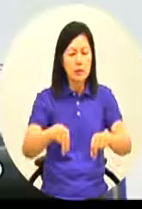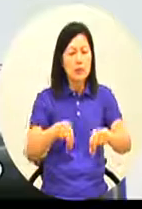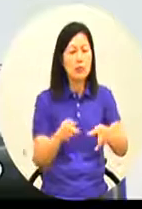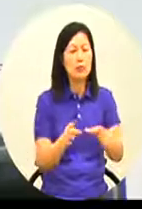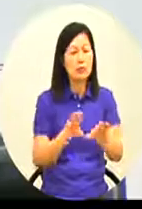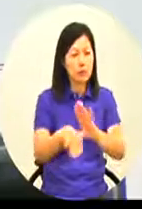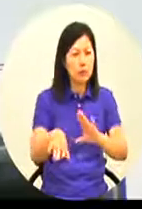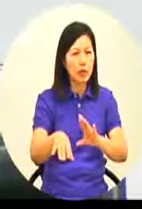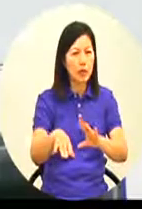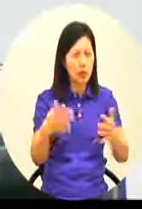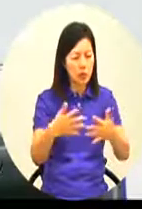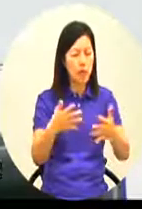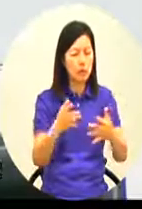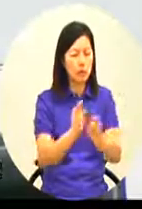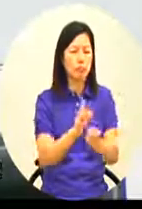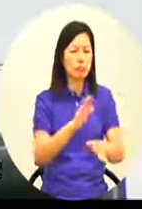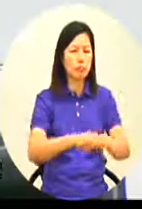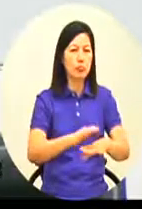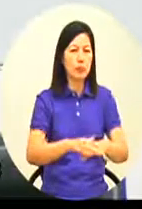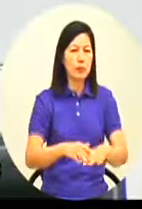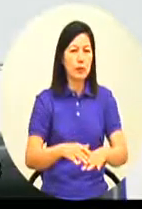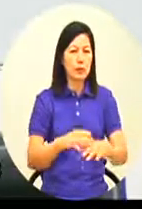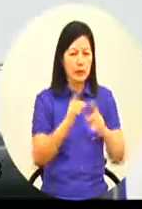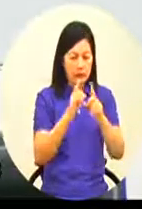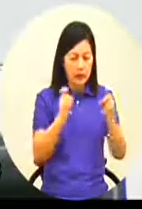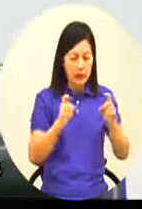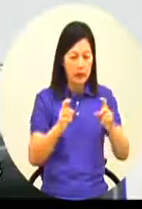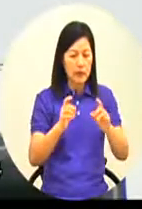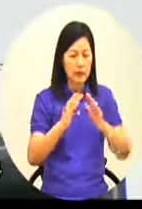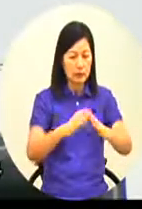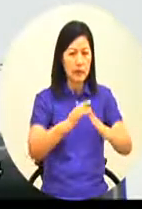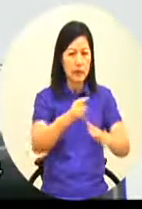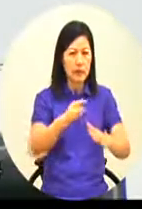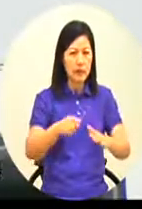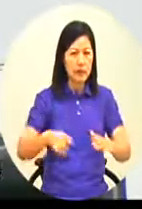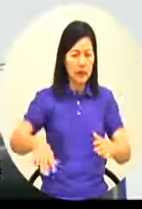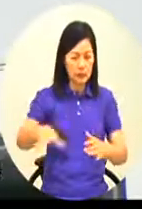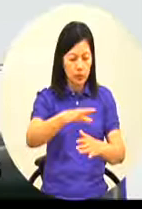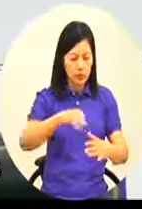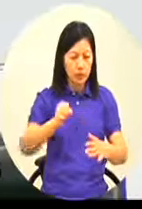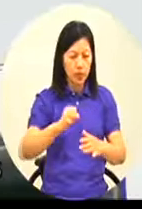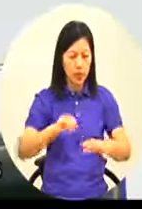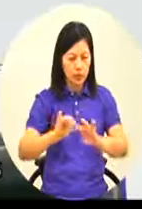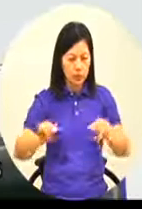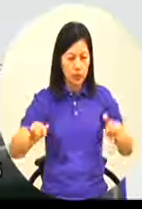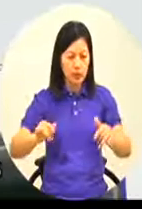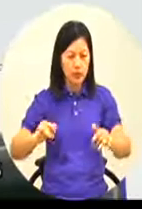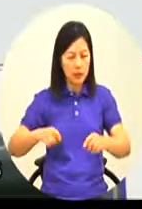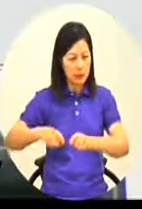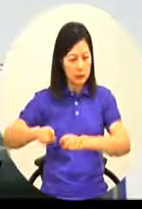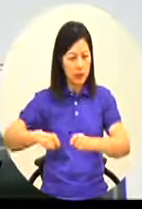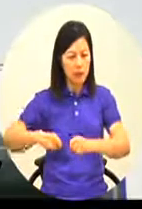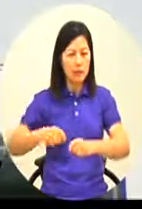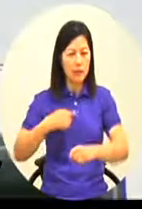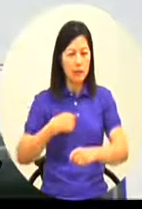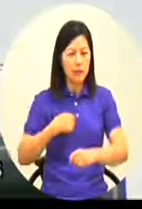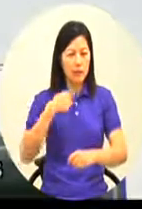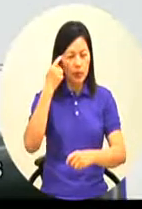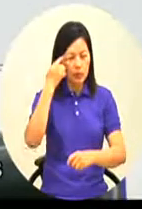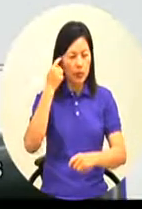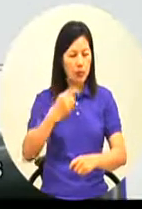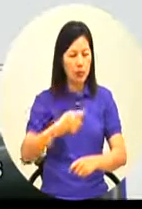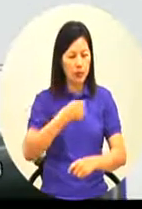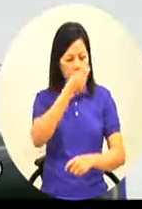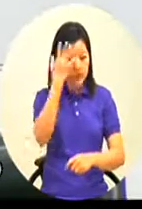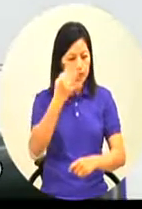想 这作为整个城市的住宅政策跟整个城市的土地政策来讲的话，我会站在年轻人的角